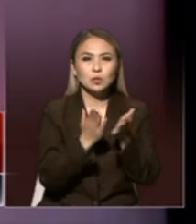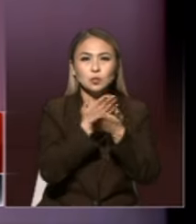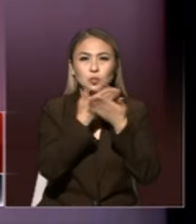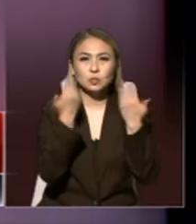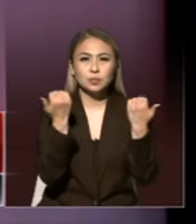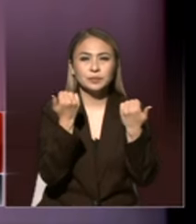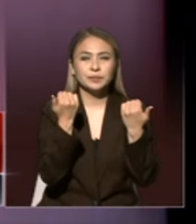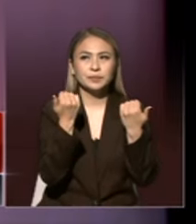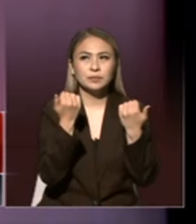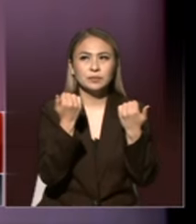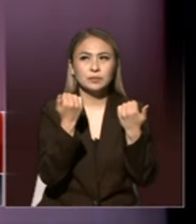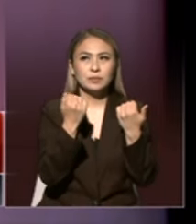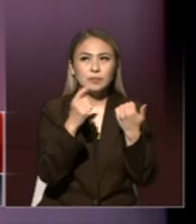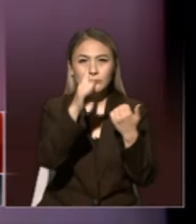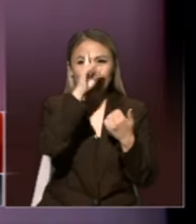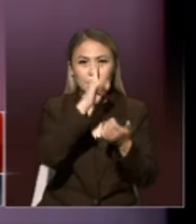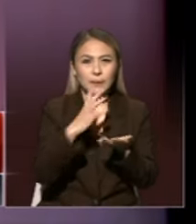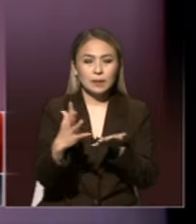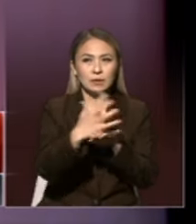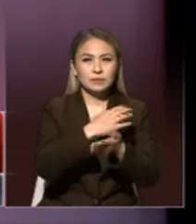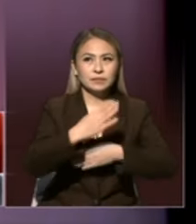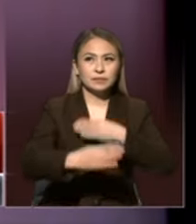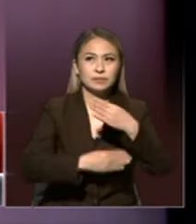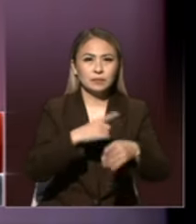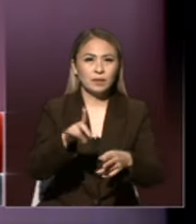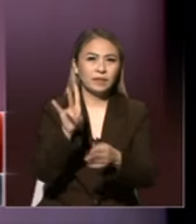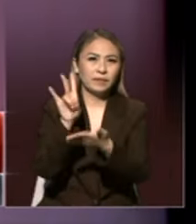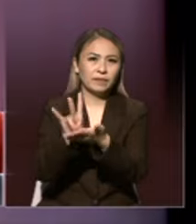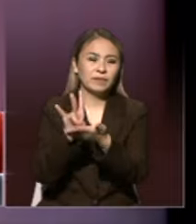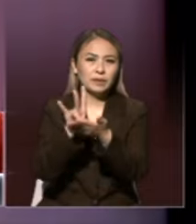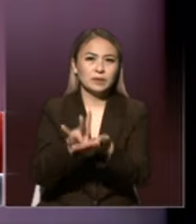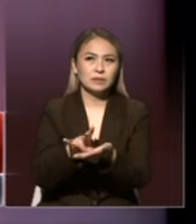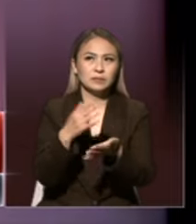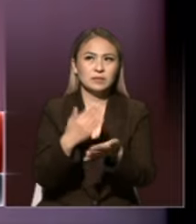Бір айда шөбін шабады, орады, жинайды, болды, ол трактор тұрады. Оны